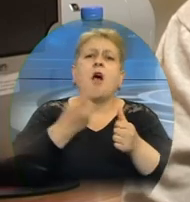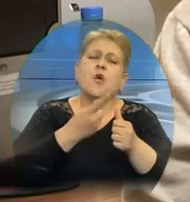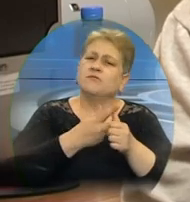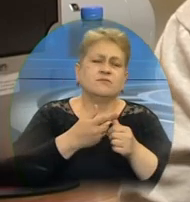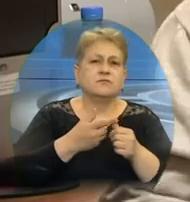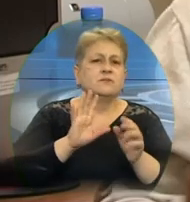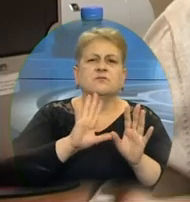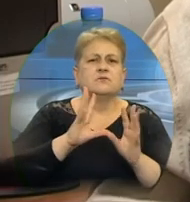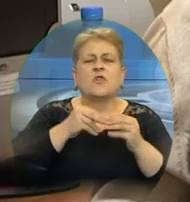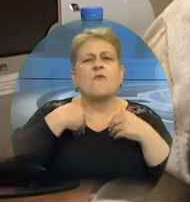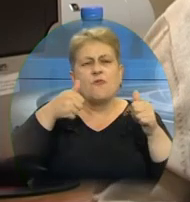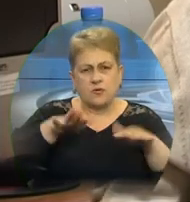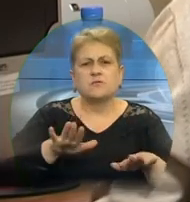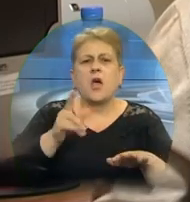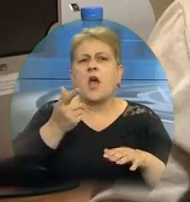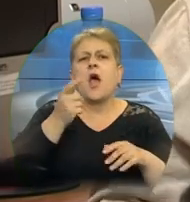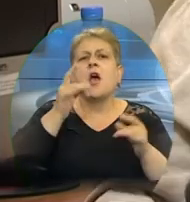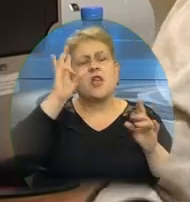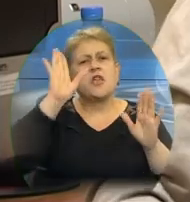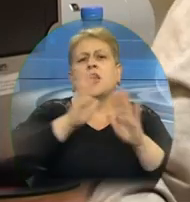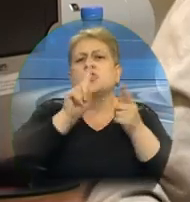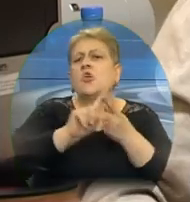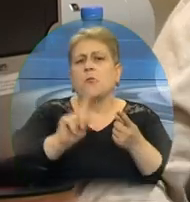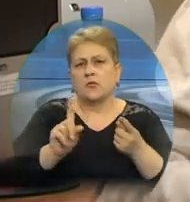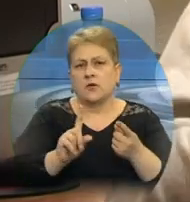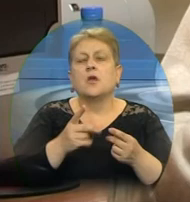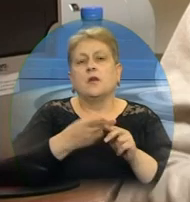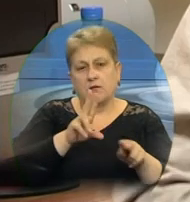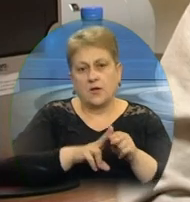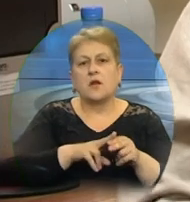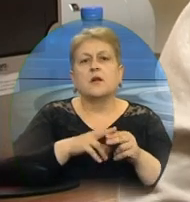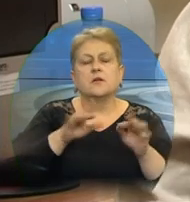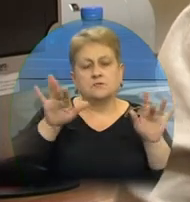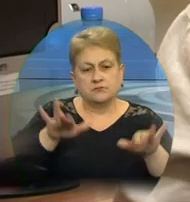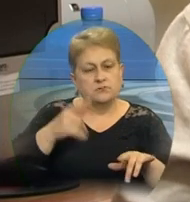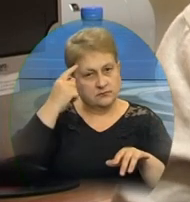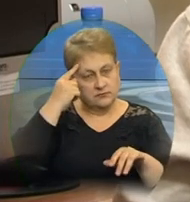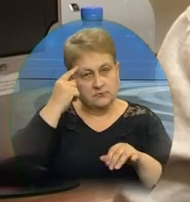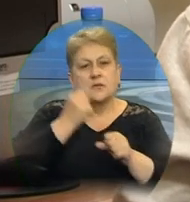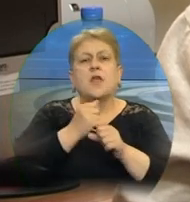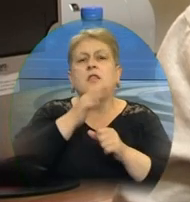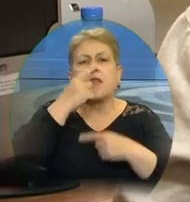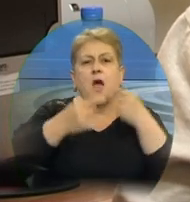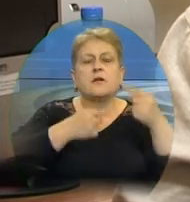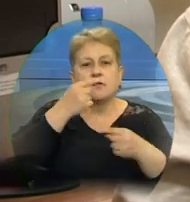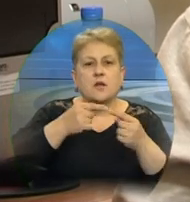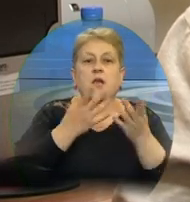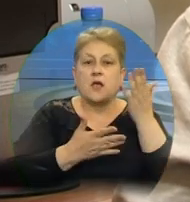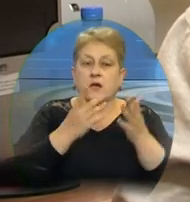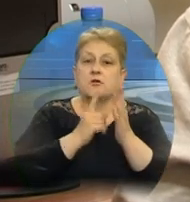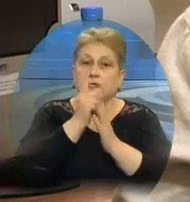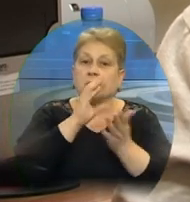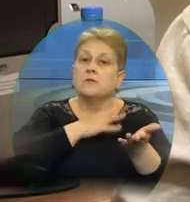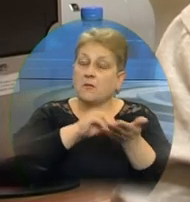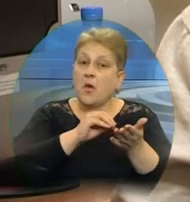ինչ-որ բան, բայց մի մոշունք արվեստի ինչ կապ ունի դրա հետ։ Եվ այստեղ տրանսֆորմացիա կատարվեց տարիների ընթացքում, եթե սկզբում,